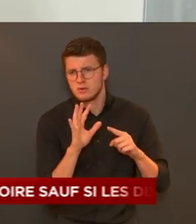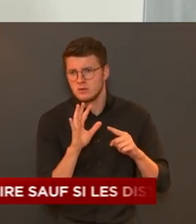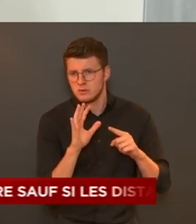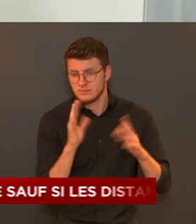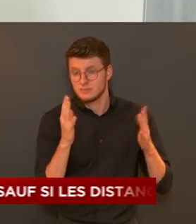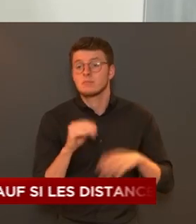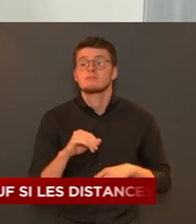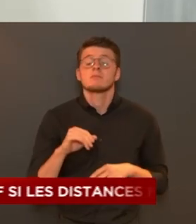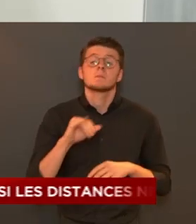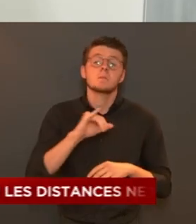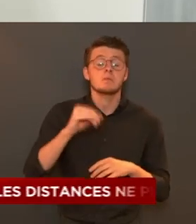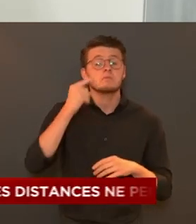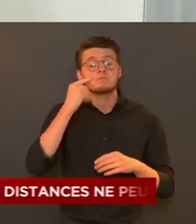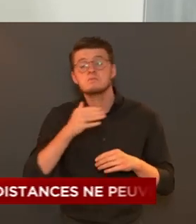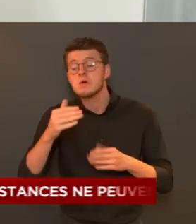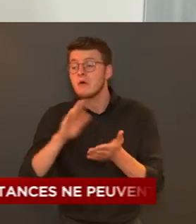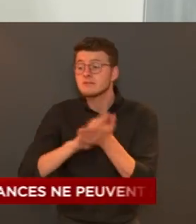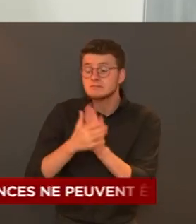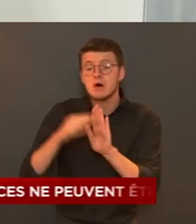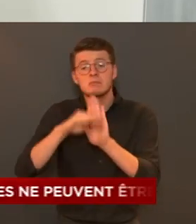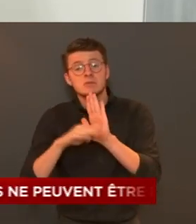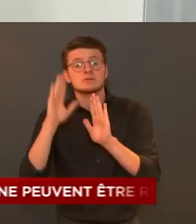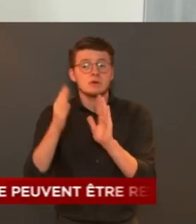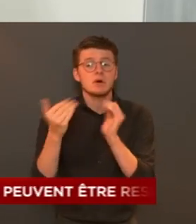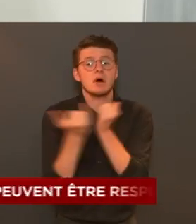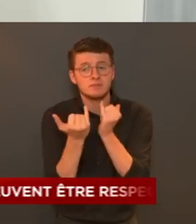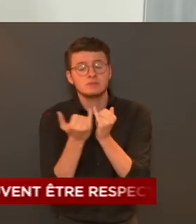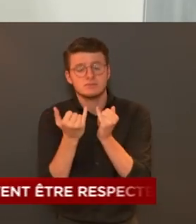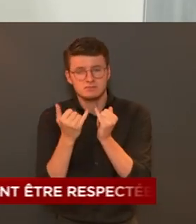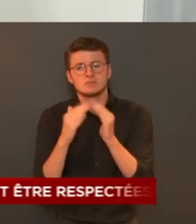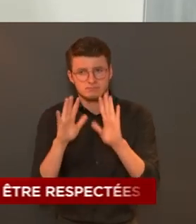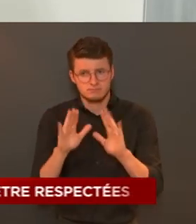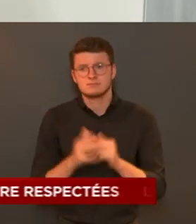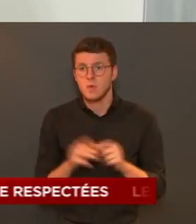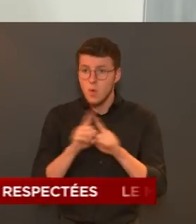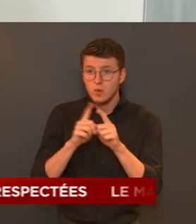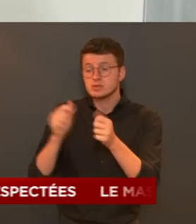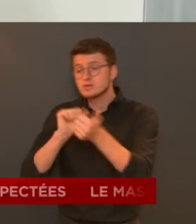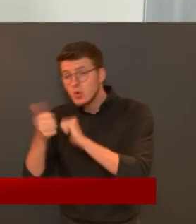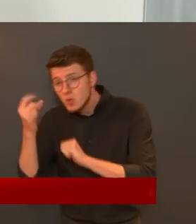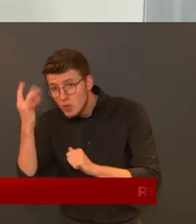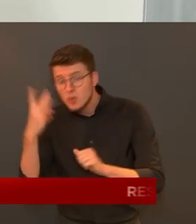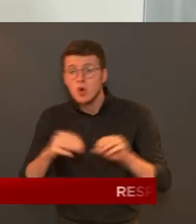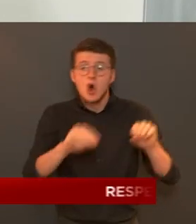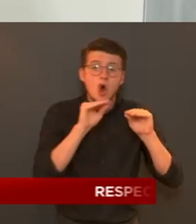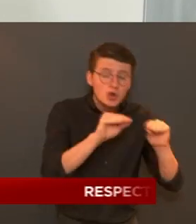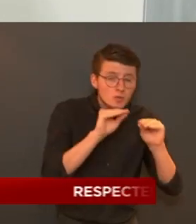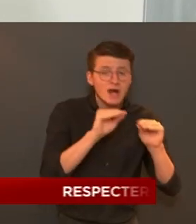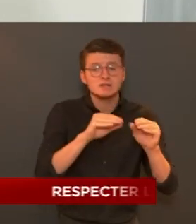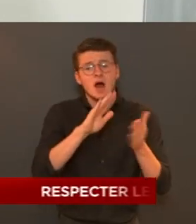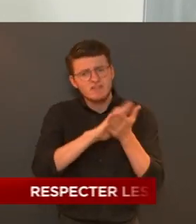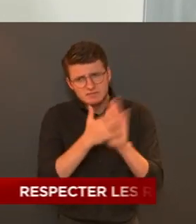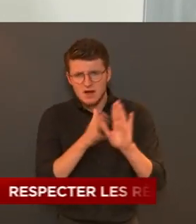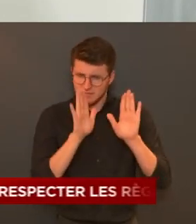et ce, jusqu'à ce que les protocoles soient adaptés. Jusqu'à ce moment-là, tous les protocoles, sport, culture, enseignement,